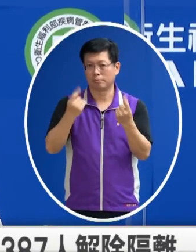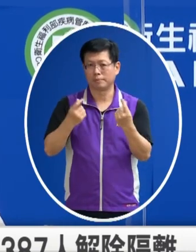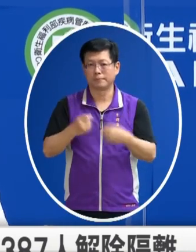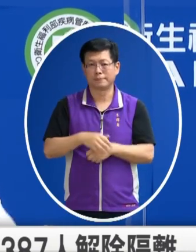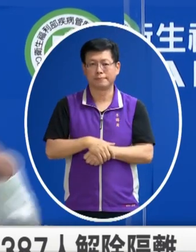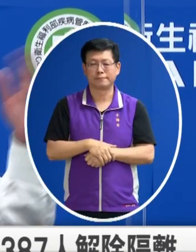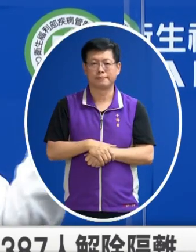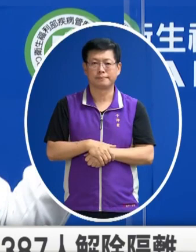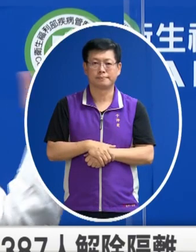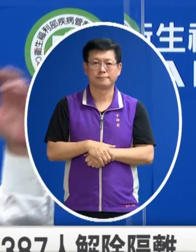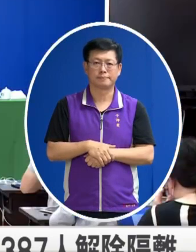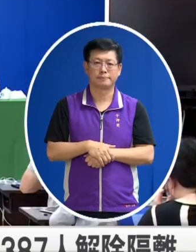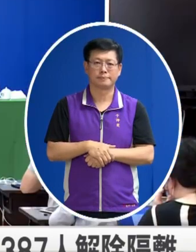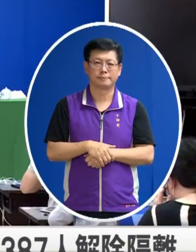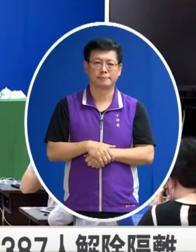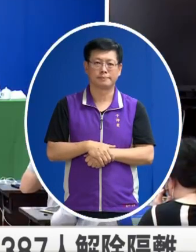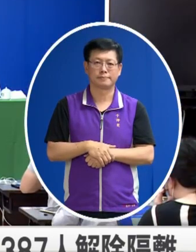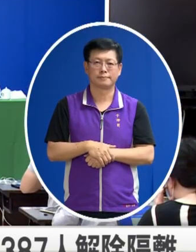行。